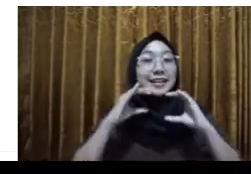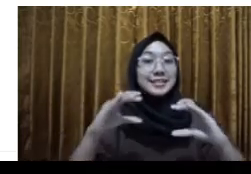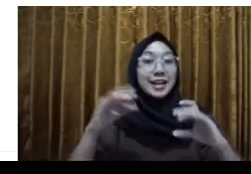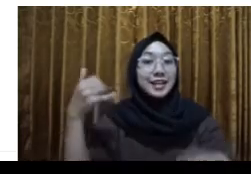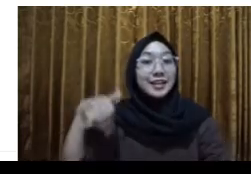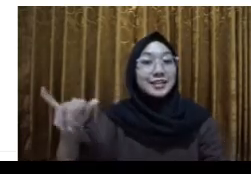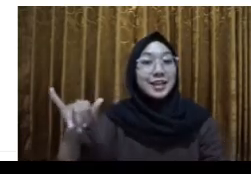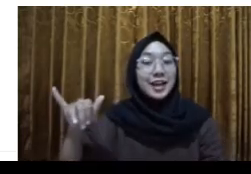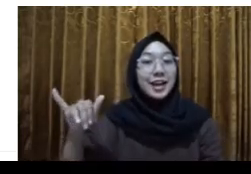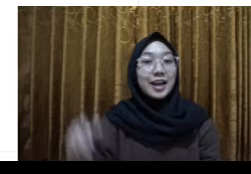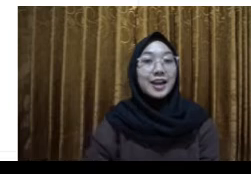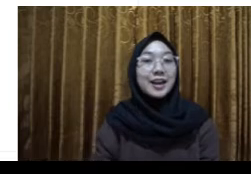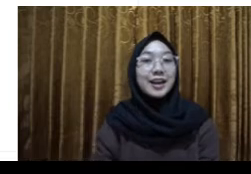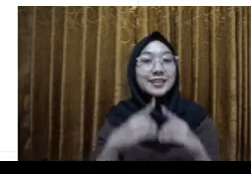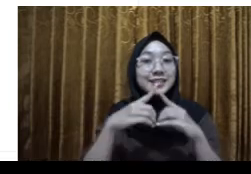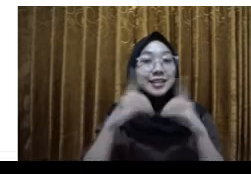kita bisa.